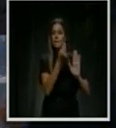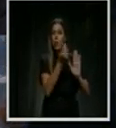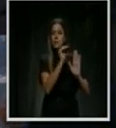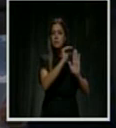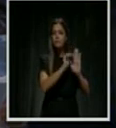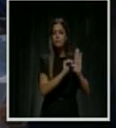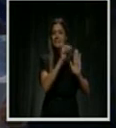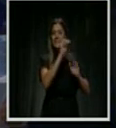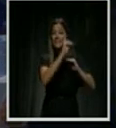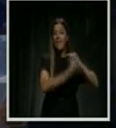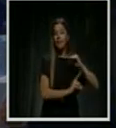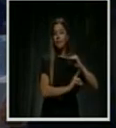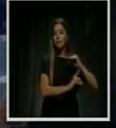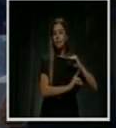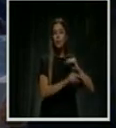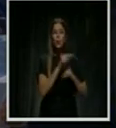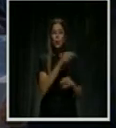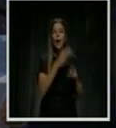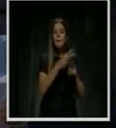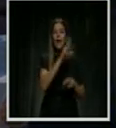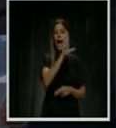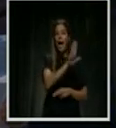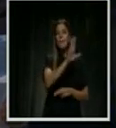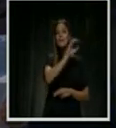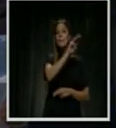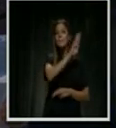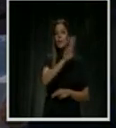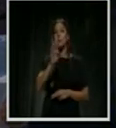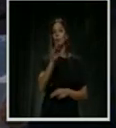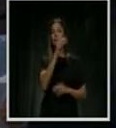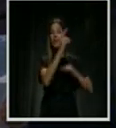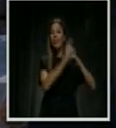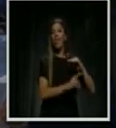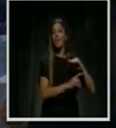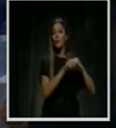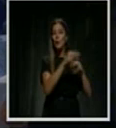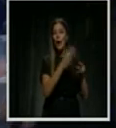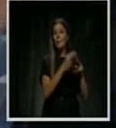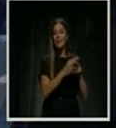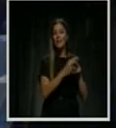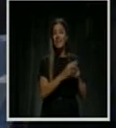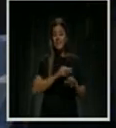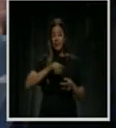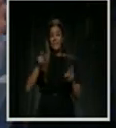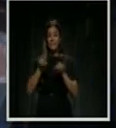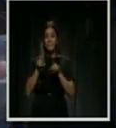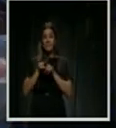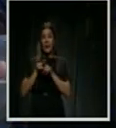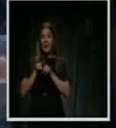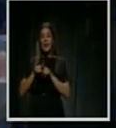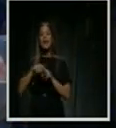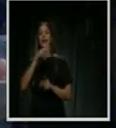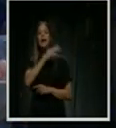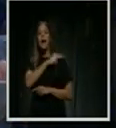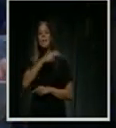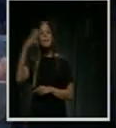fil-gvern għamel 5 biljun dejn daqs kemm għamlu il-Prim Ministru ta' pajjiżna kollha mill-indipendenza sa dak